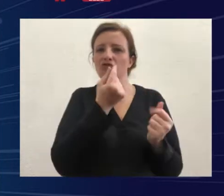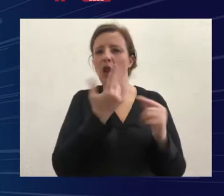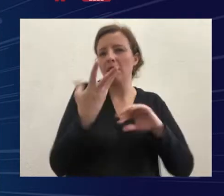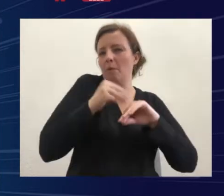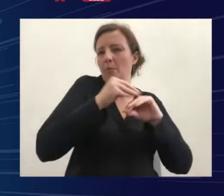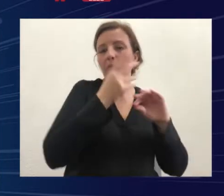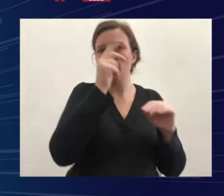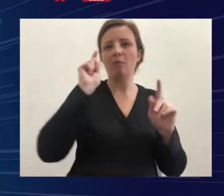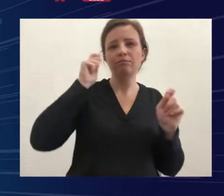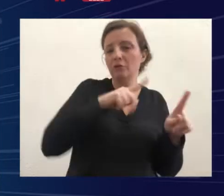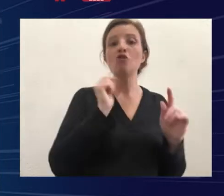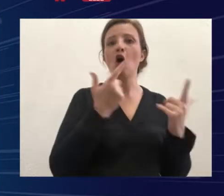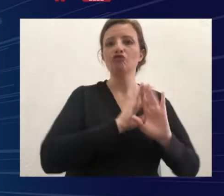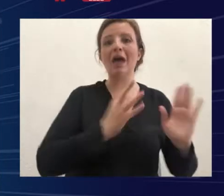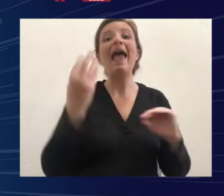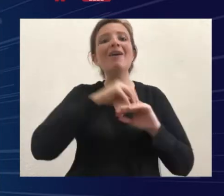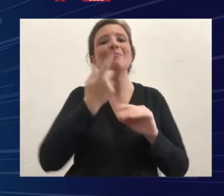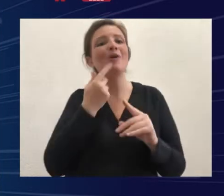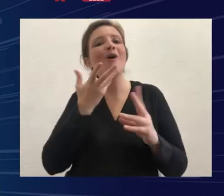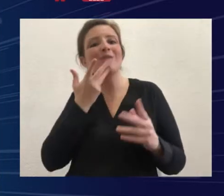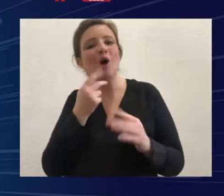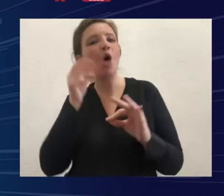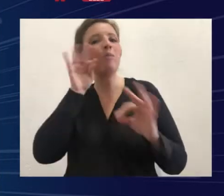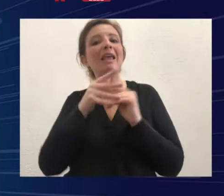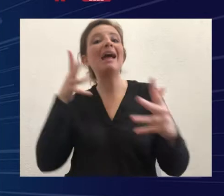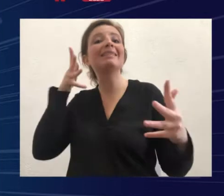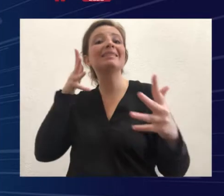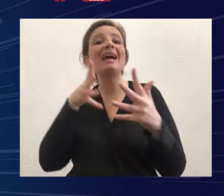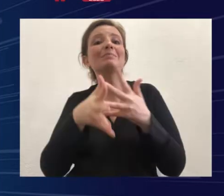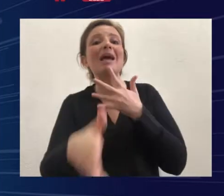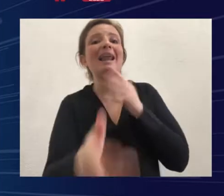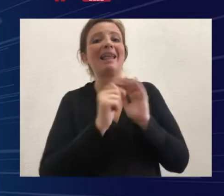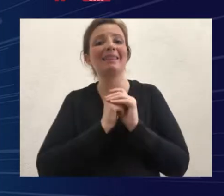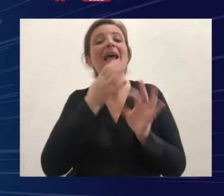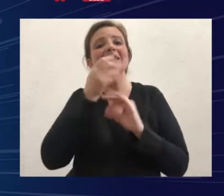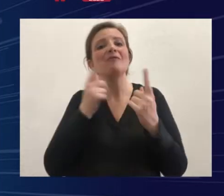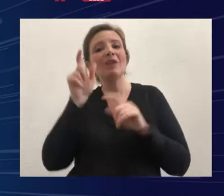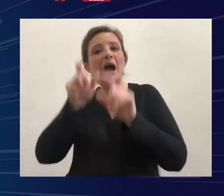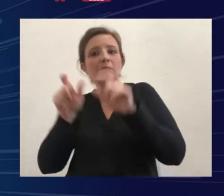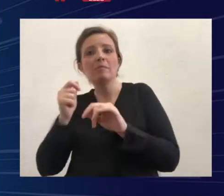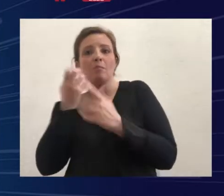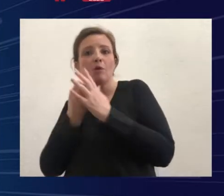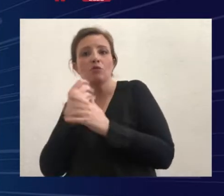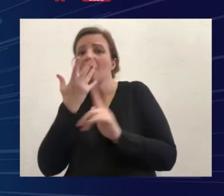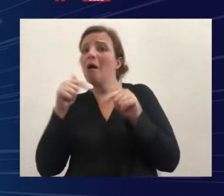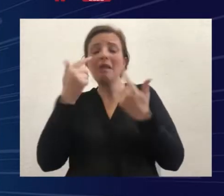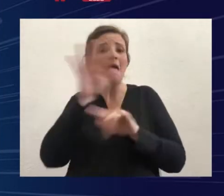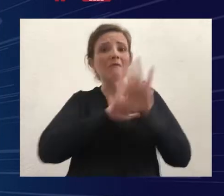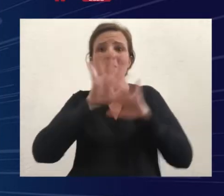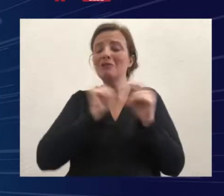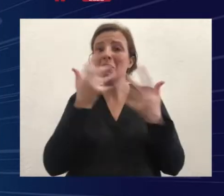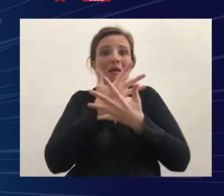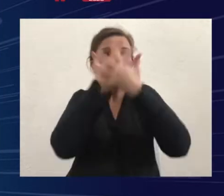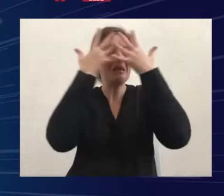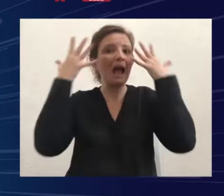viene prescelta la filosofia della trasparenza. Queste associazioni vogliono dare quante più informazioni al